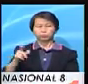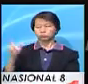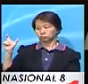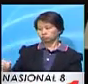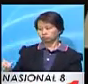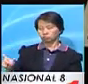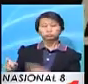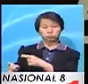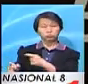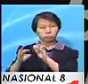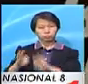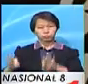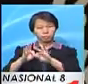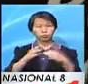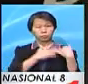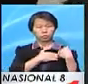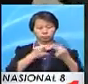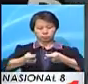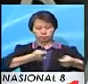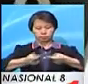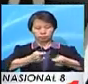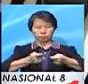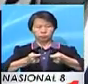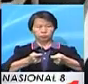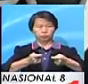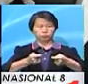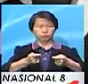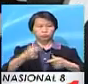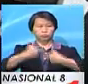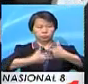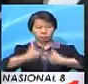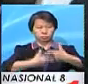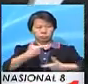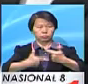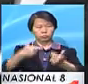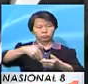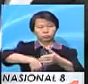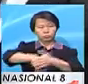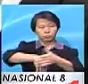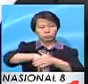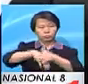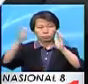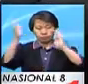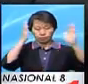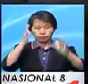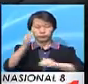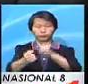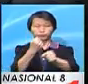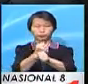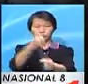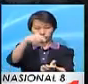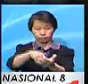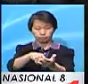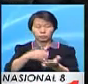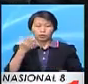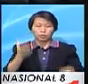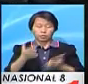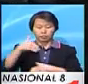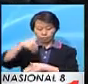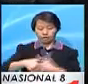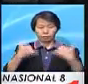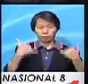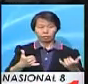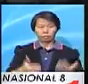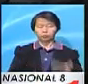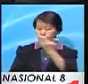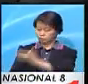yang bertanggungjawab untuk mentadbir menjalankan Liga Bola Sepak Tempatan pada tahun ini. Dan mungkin juga pada malam ini mereka